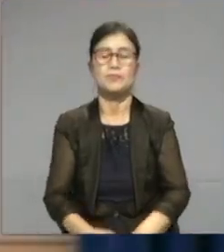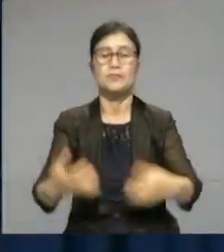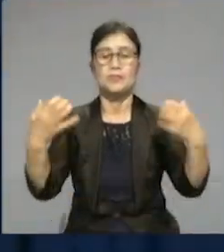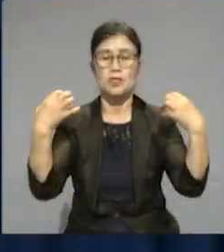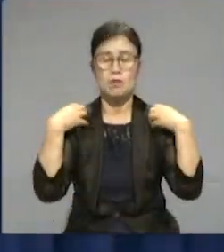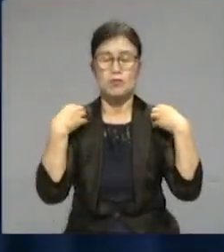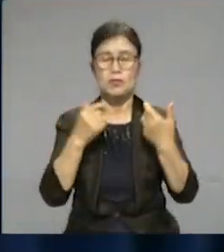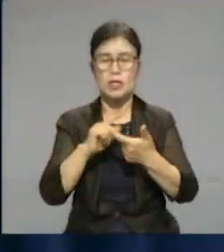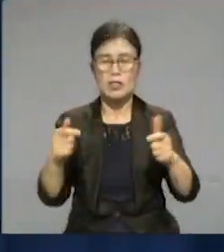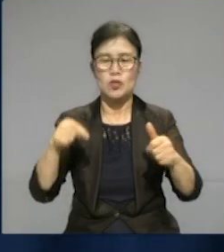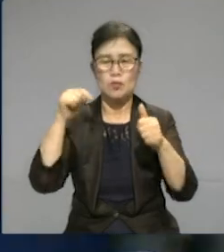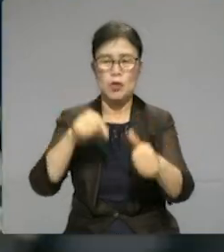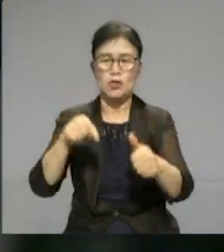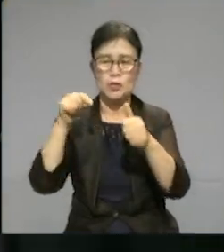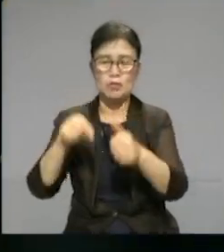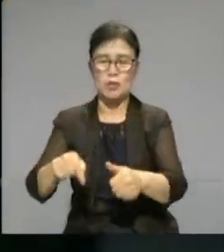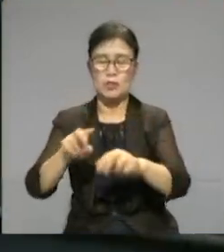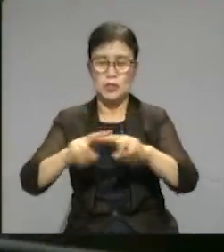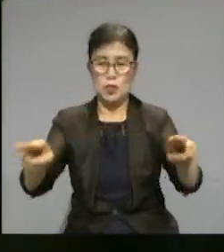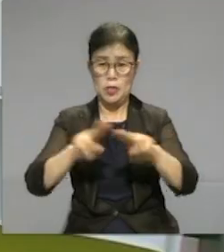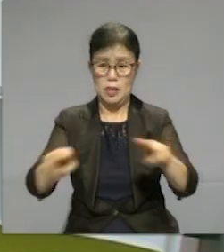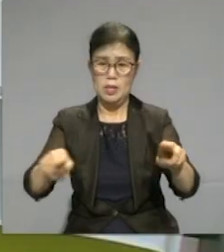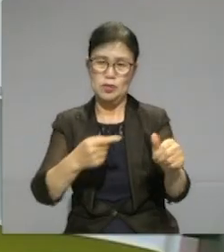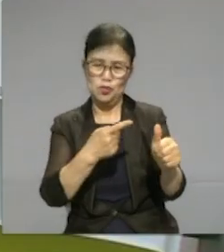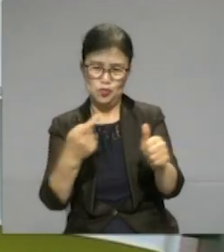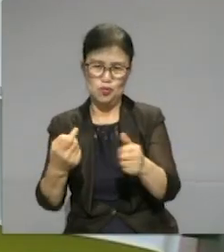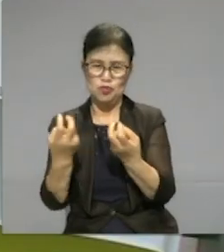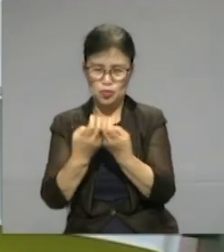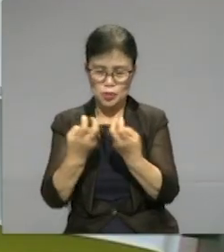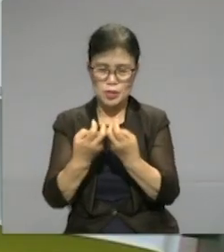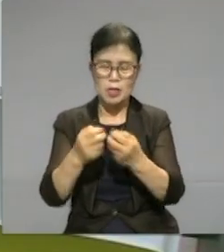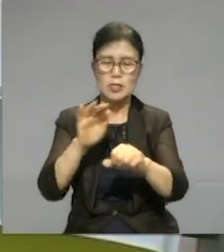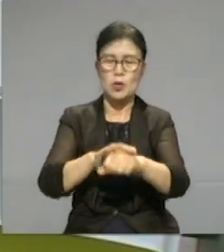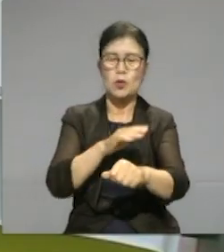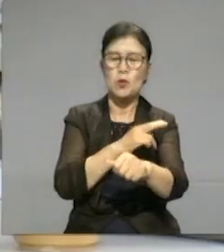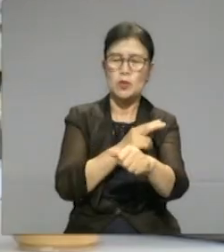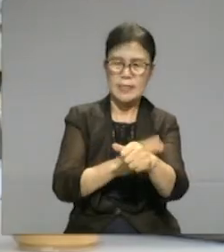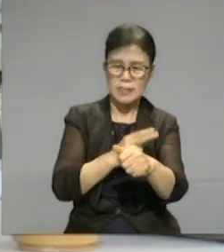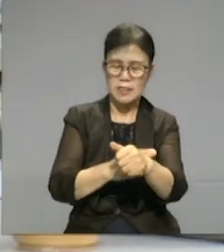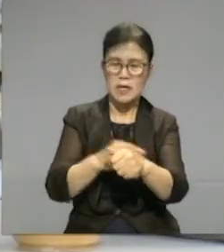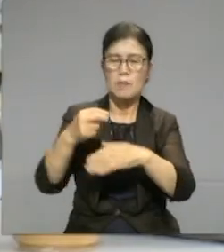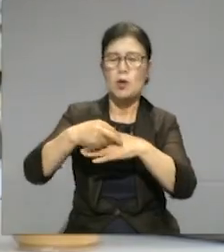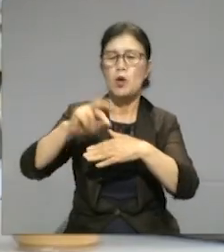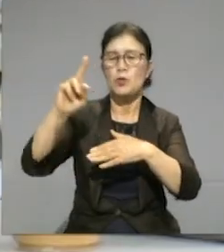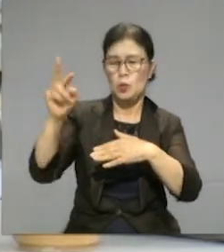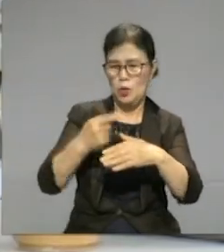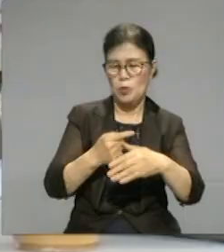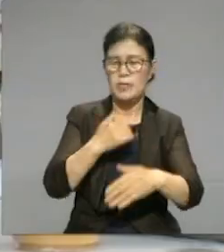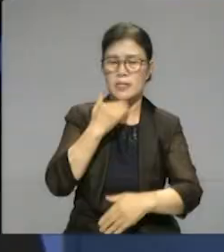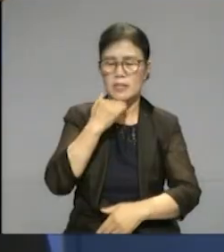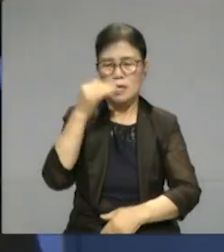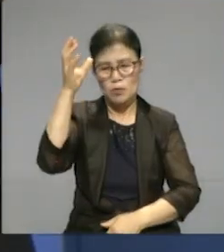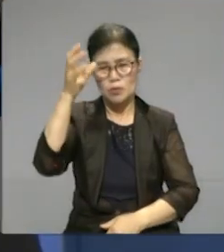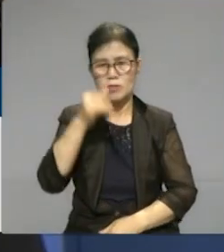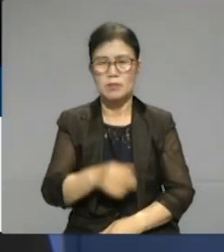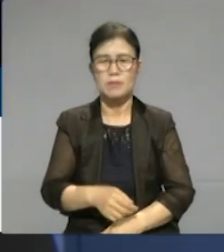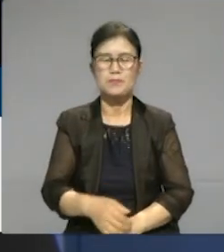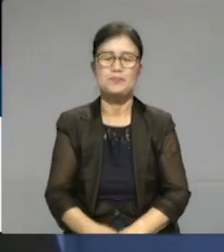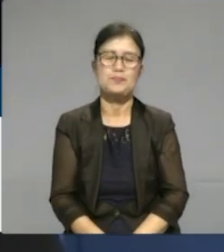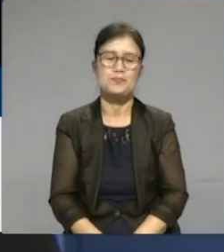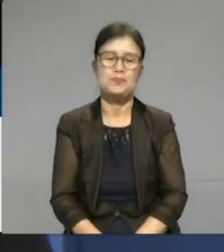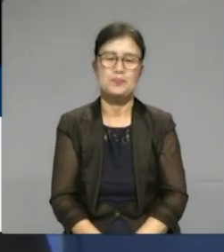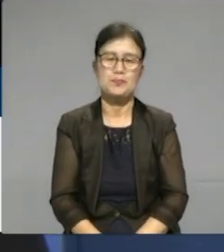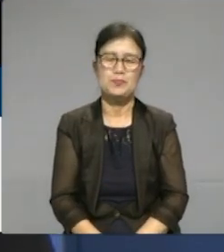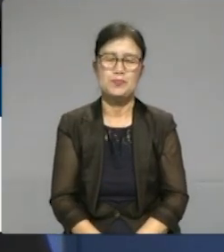정부는 각종 명령 처리 등 유화책을 제시하며 전공의들의 병원 복귀를 기대하고 있습니다. 병원장에게